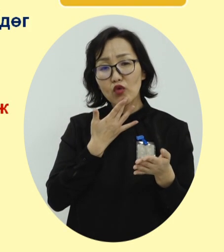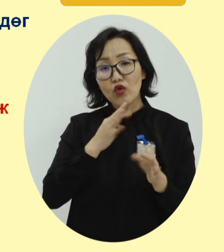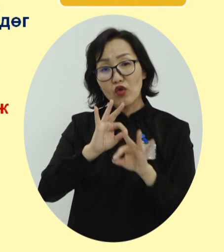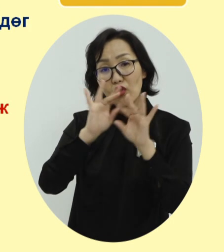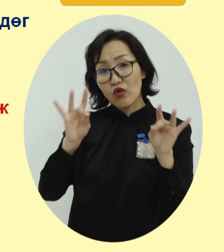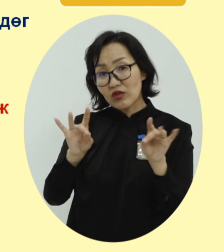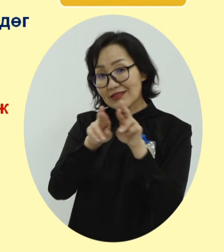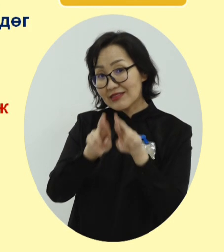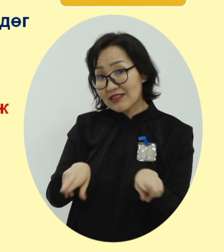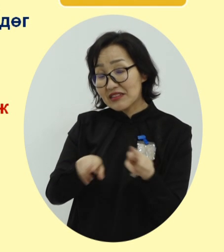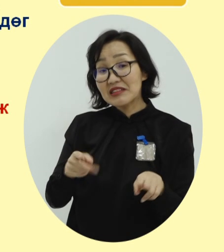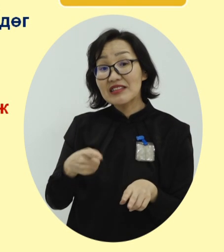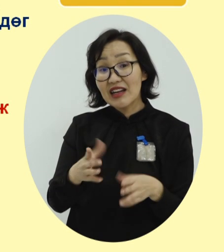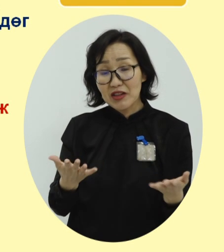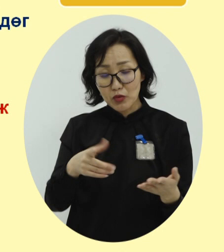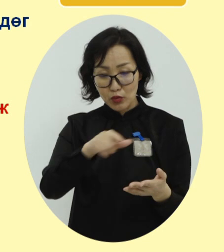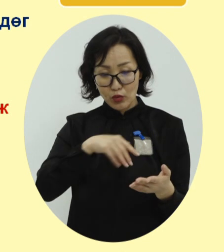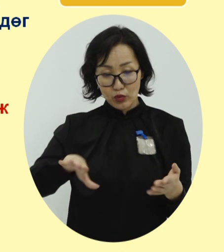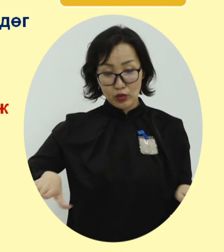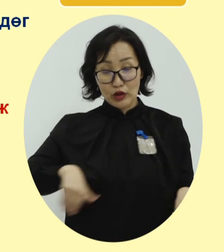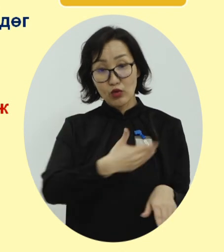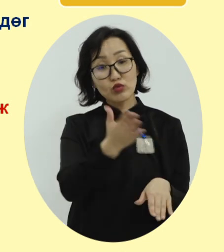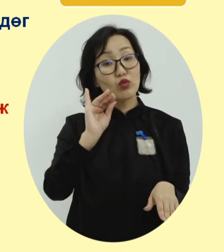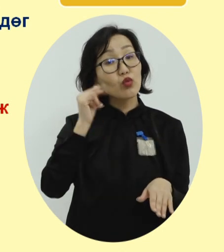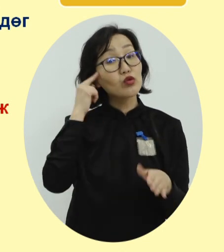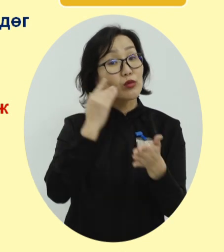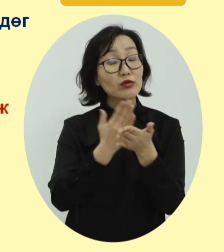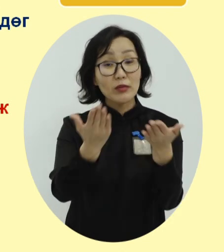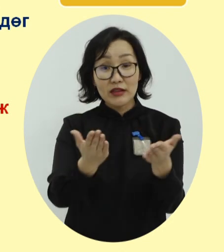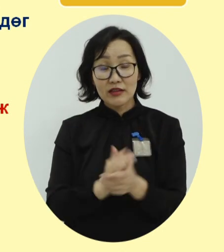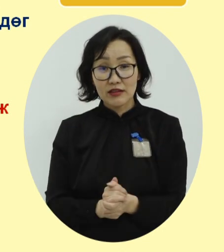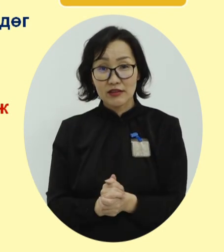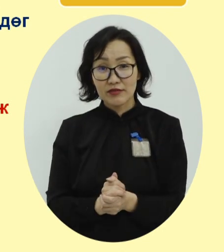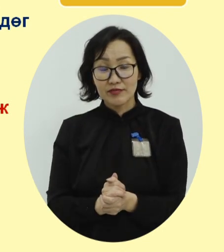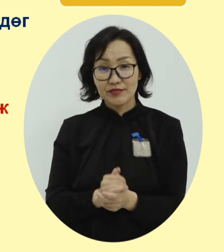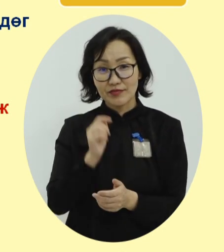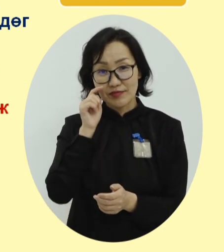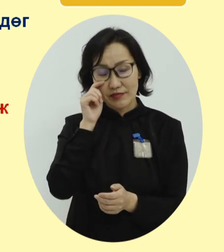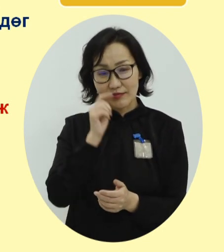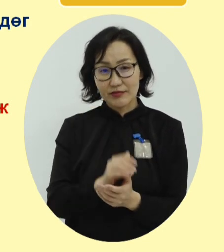өнгөөр ялгасан юм бол хүүхдүүд та нар юу гэж бодож байна?